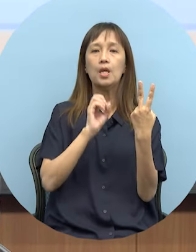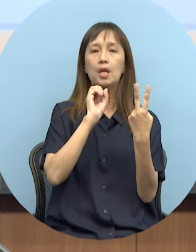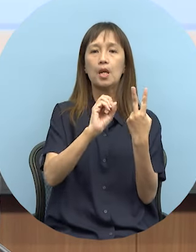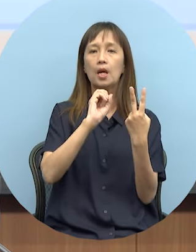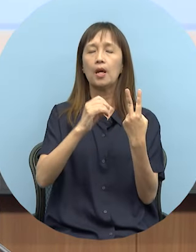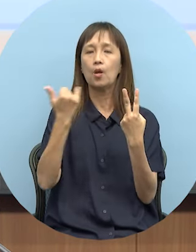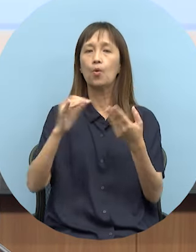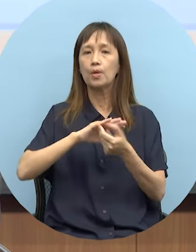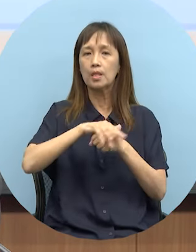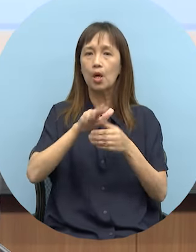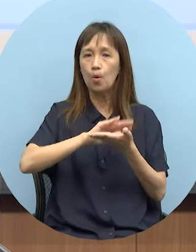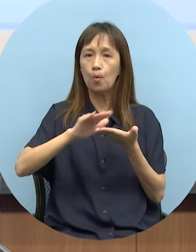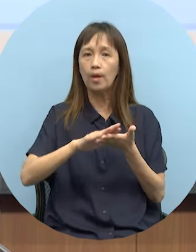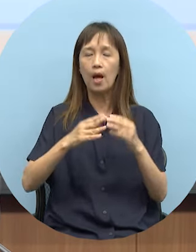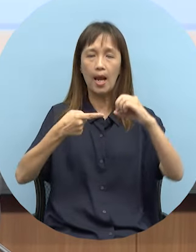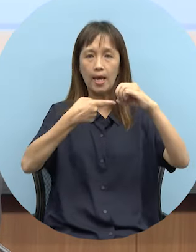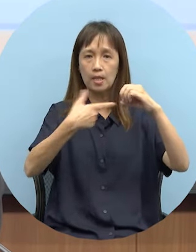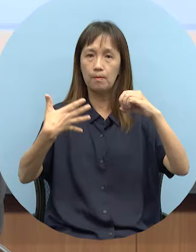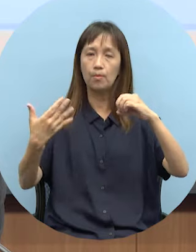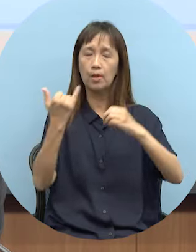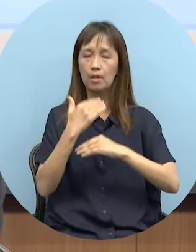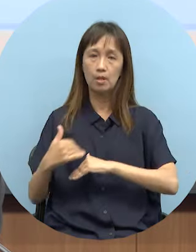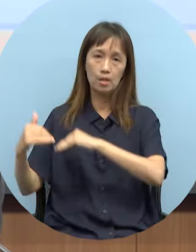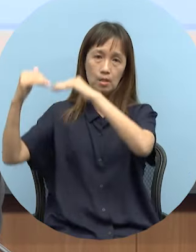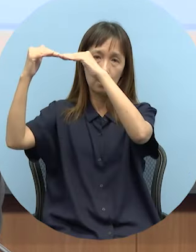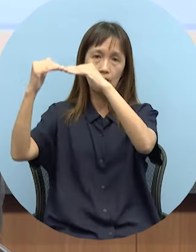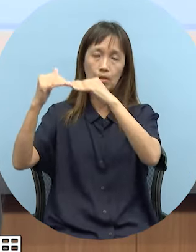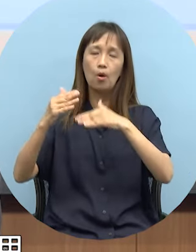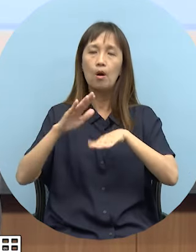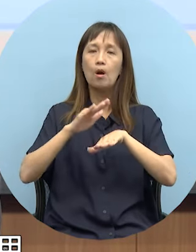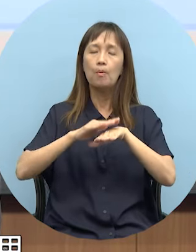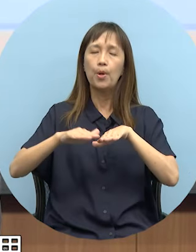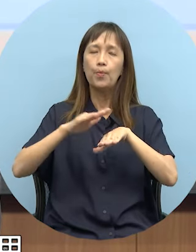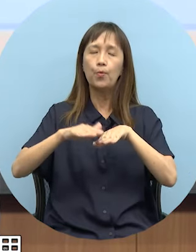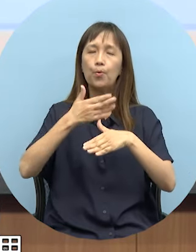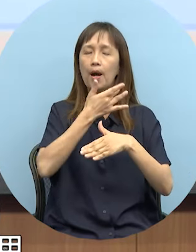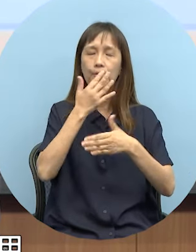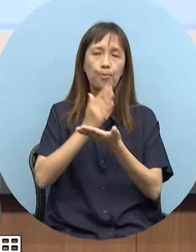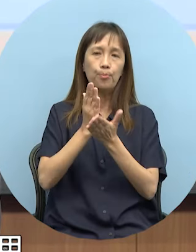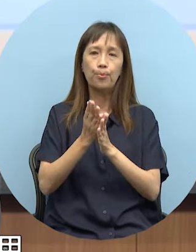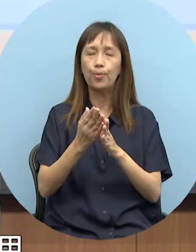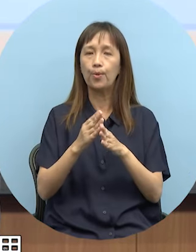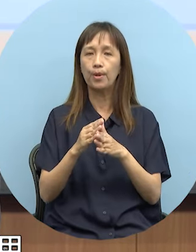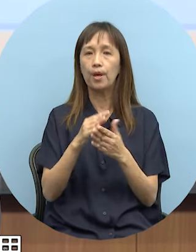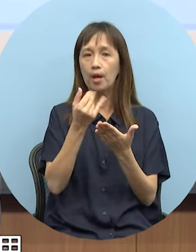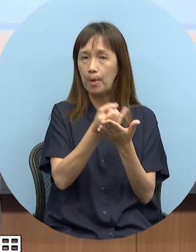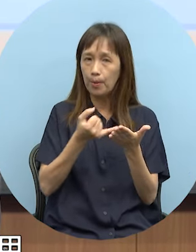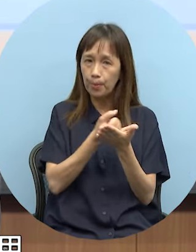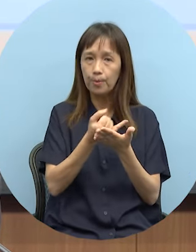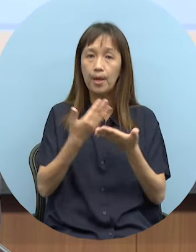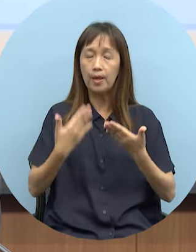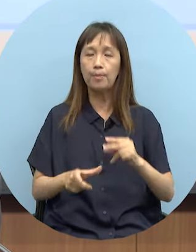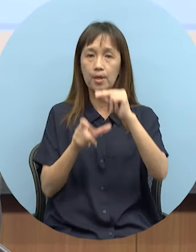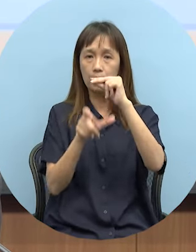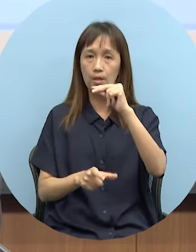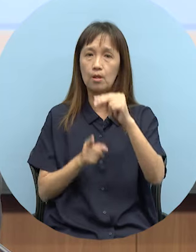評估0至5歲兒童嘅生長，尤其是係啲非華裔嘅小朋友。係喺今年嘅7月啦，就會喺母嬰健康院